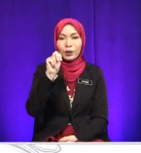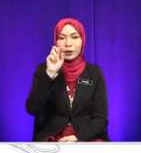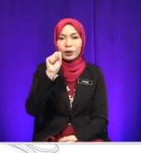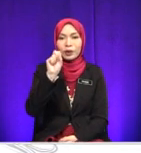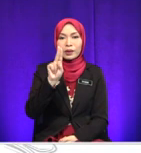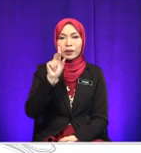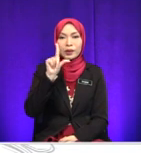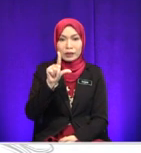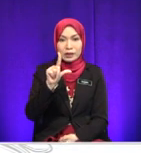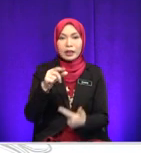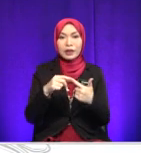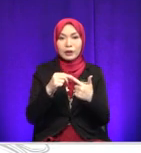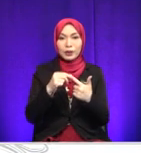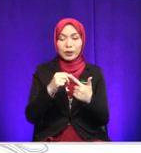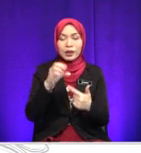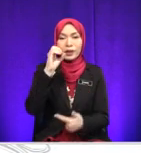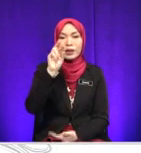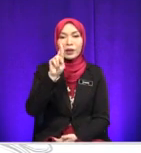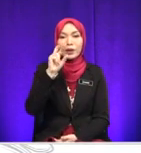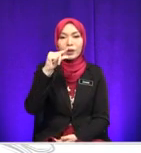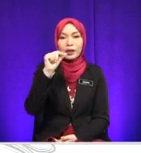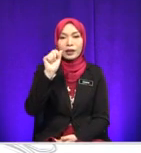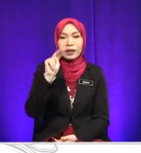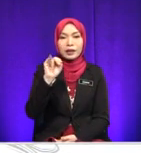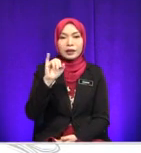organisasi. Dan yang ketiga, ekstradisi.